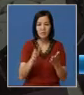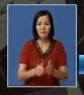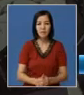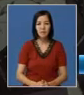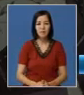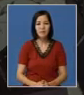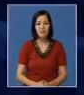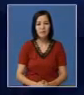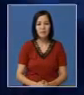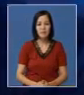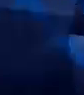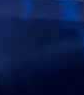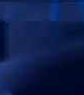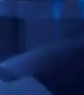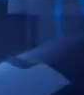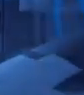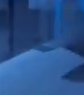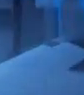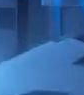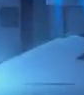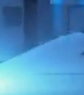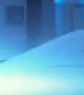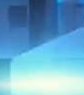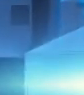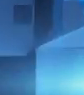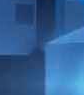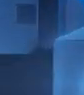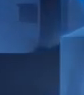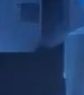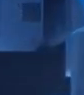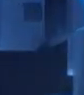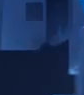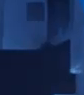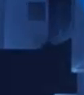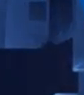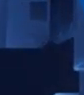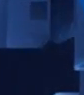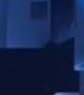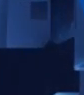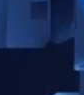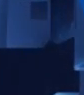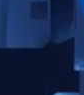таба бермек. Құрманжан Қасымжанұлы, Аманжол Жөнкешев, Жетісу арнасы.